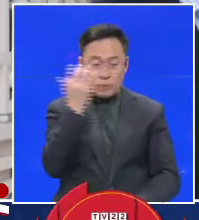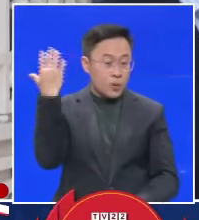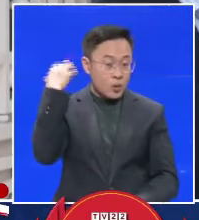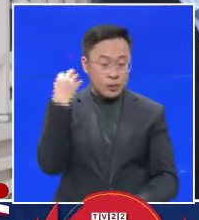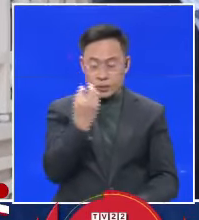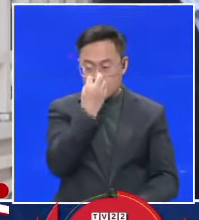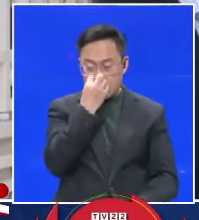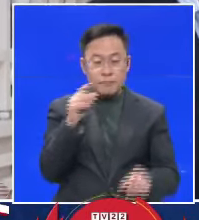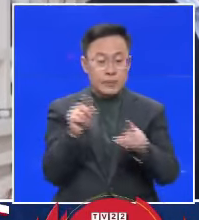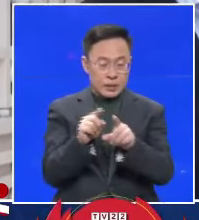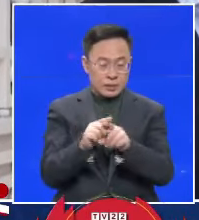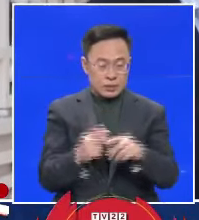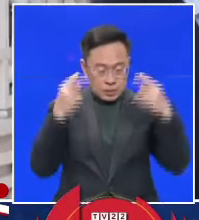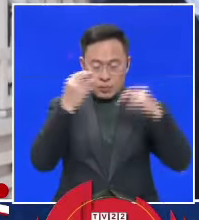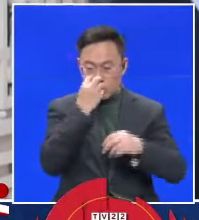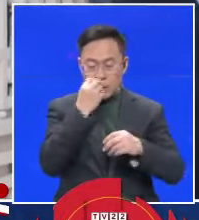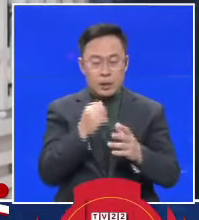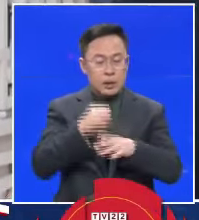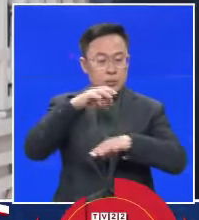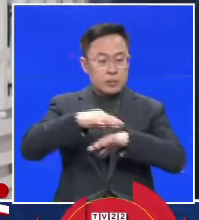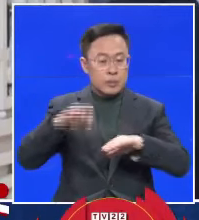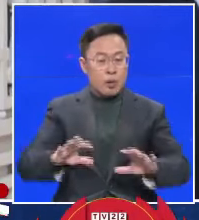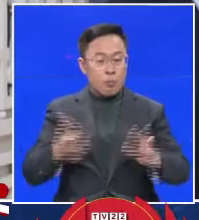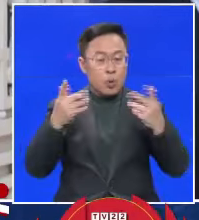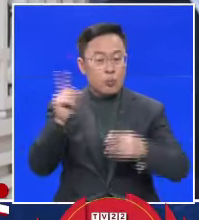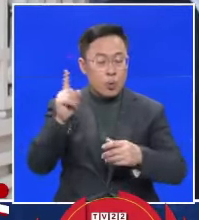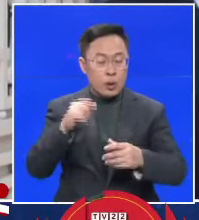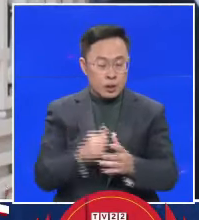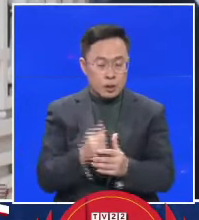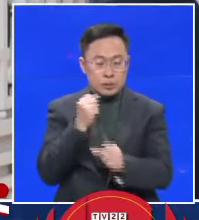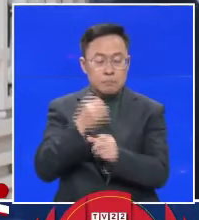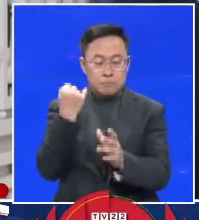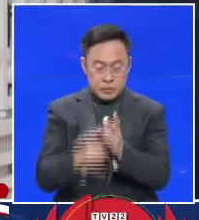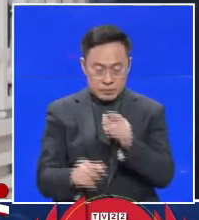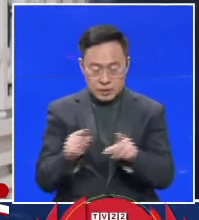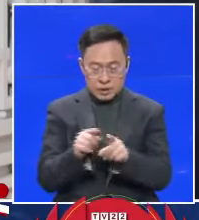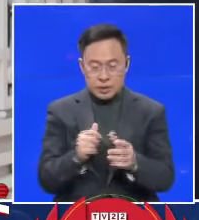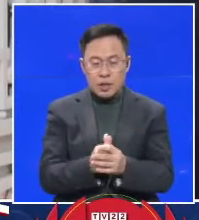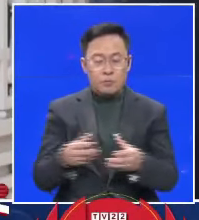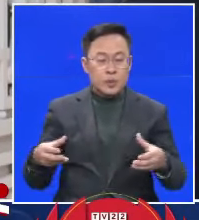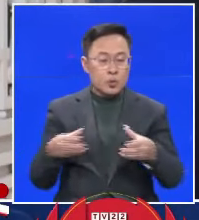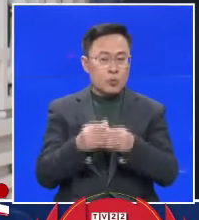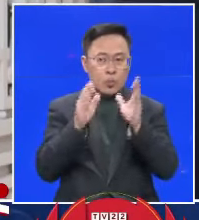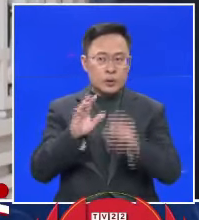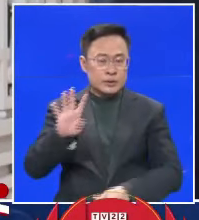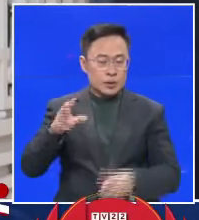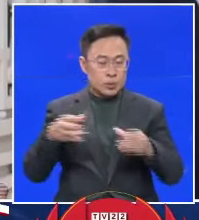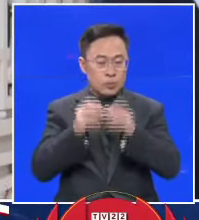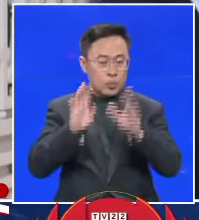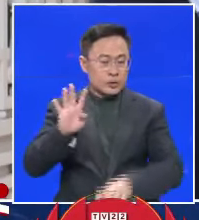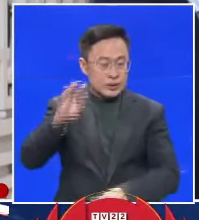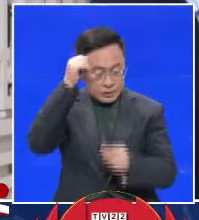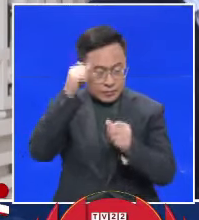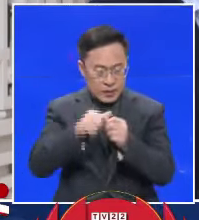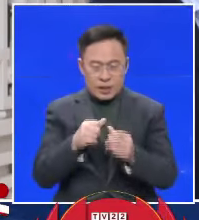นั้นเนี่ยถ้าเกิดยังจำกันได้เนี่ยคุณสมัครสุนทรเวชอดีตนายกรัฐมนตรีเนี่ยคือมีแก๊งออฟโฟโอ้โหตอนนั้นมีชื่อเสียงโด่งดังม